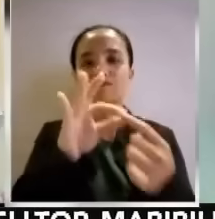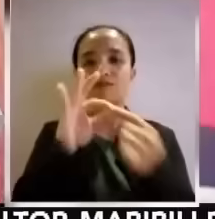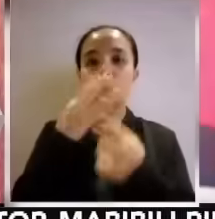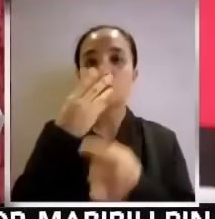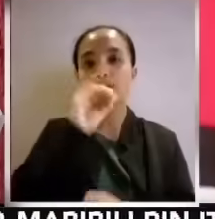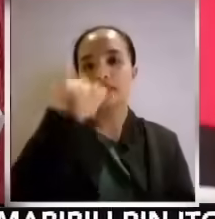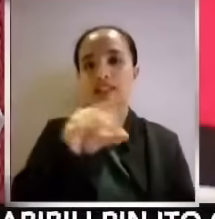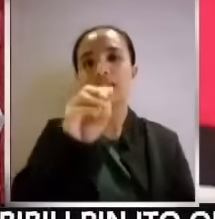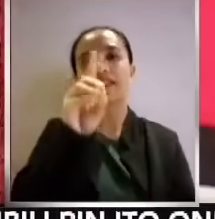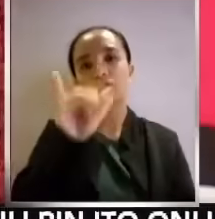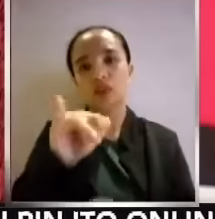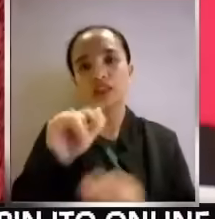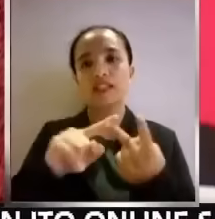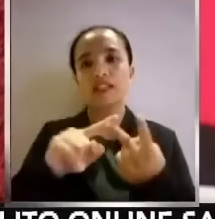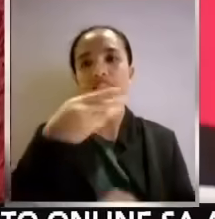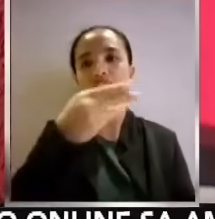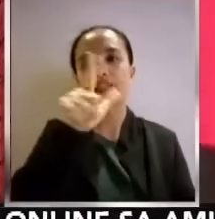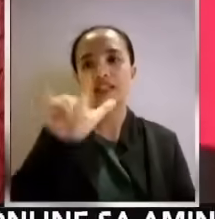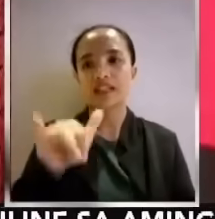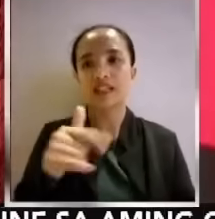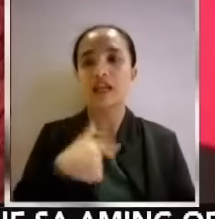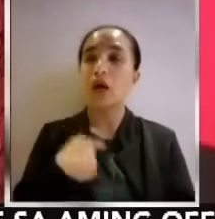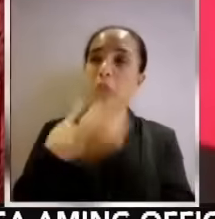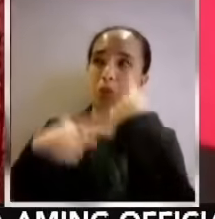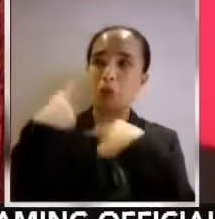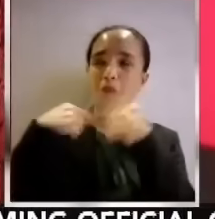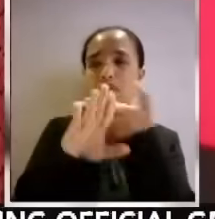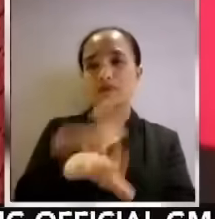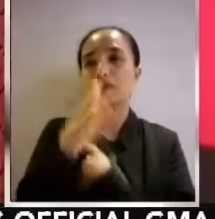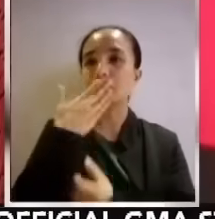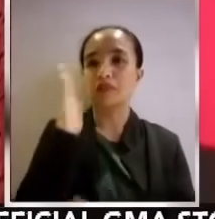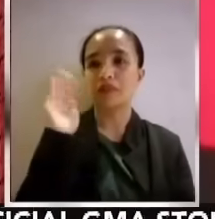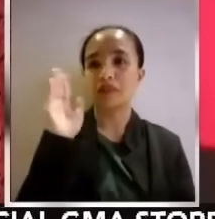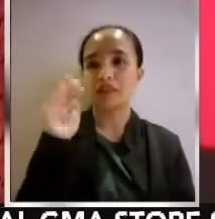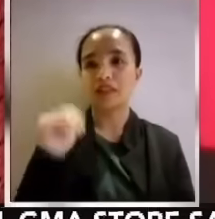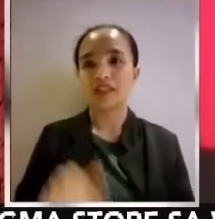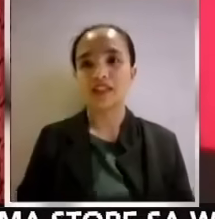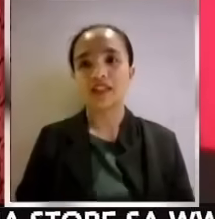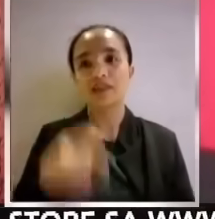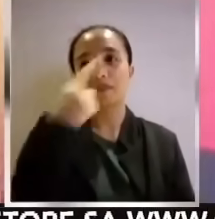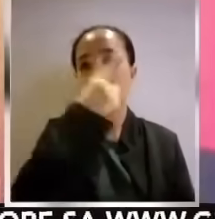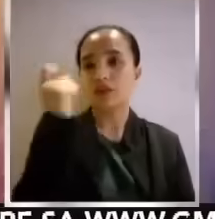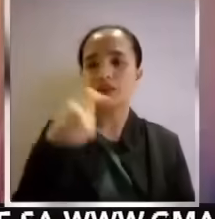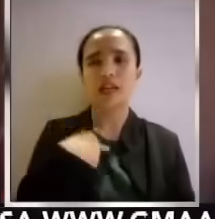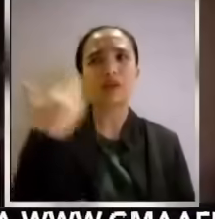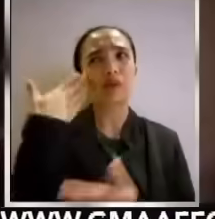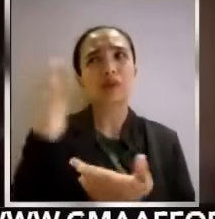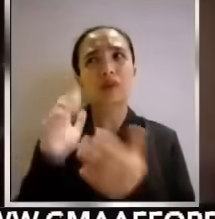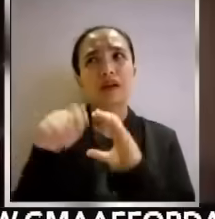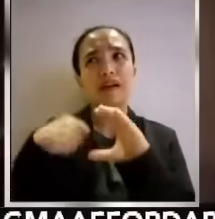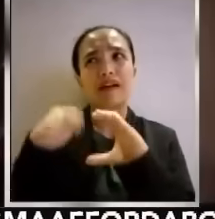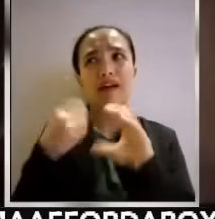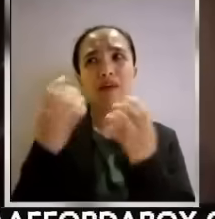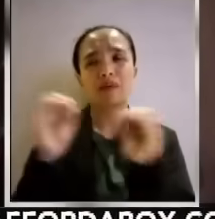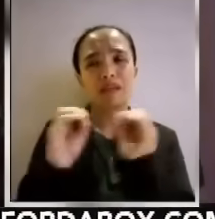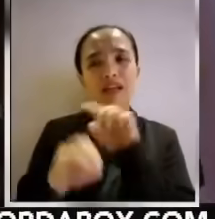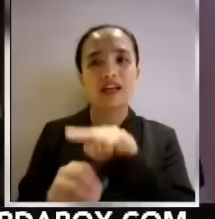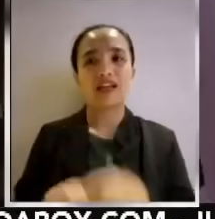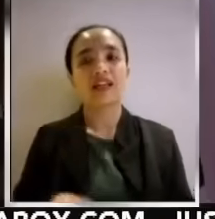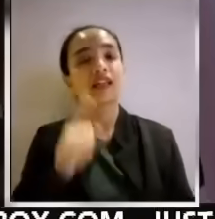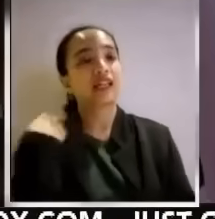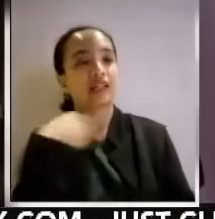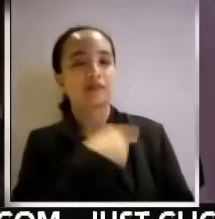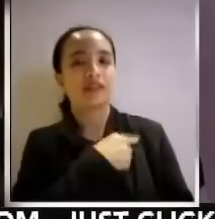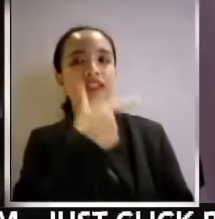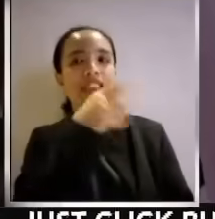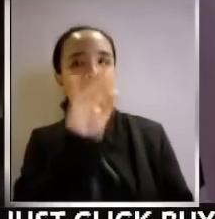off-cam. Umiiyak ako bago ako magbabay sa kanya. Hindi ko na alam kung paano ako magtitaping nang wala ka. Nag-get together kami ni Gabby. And